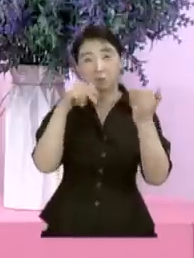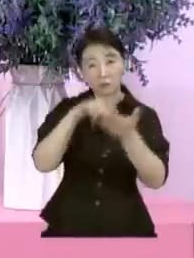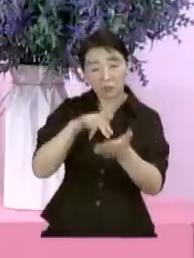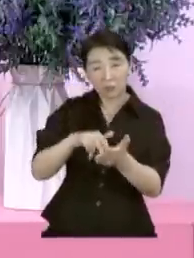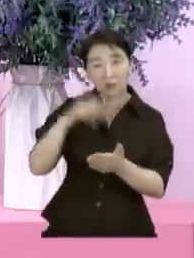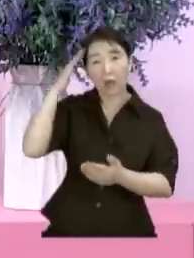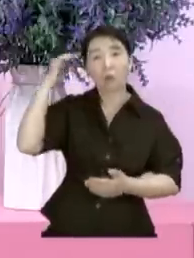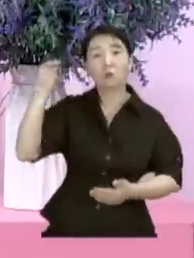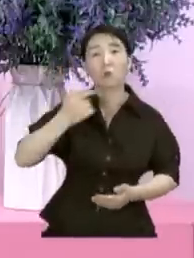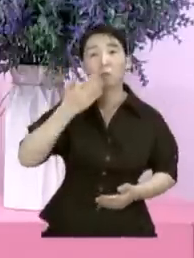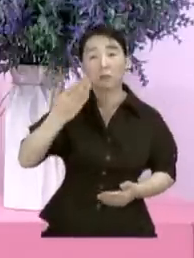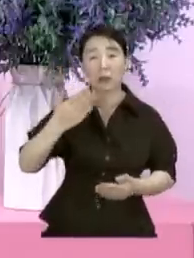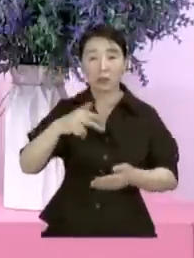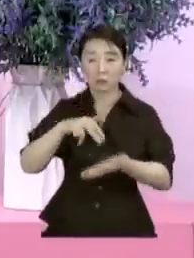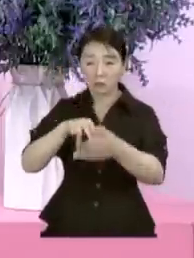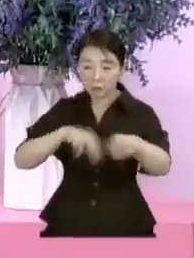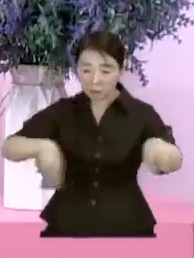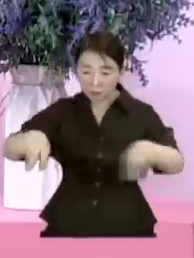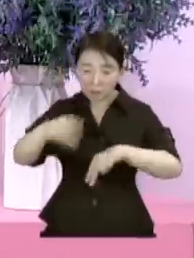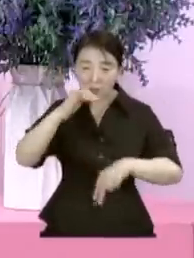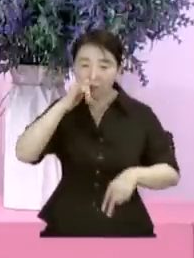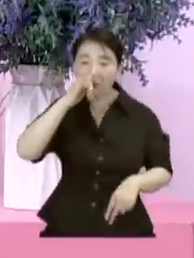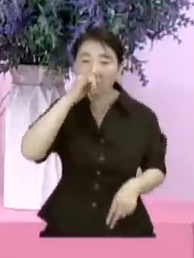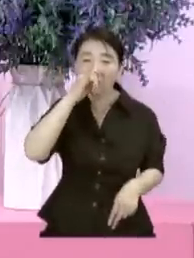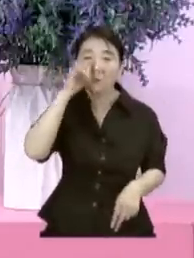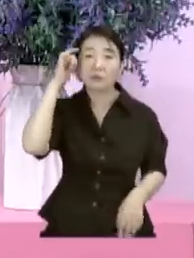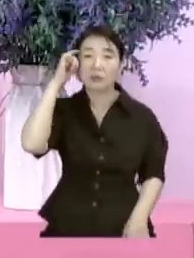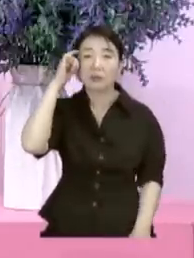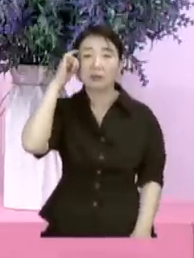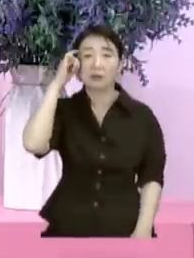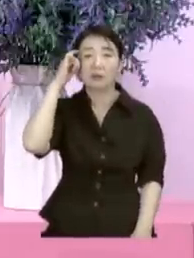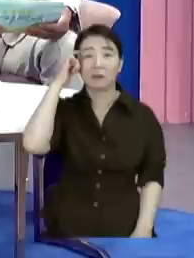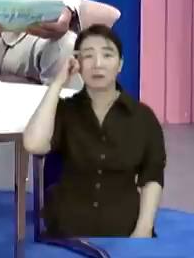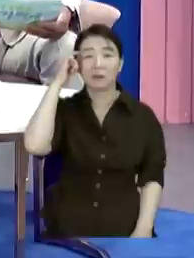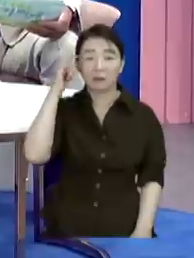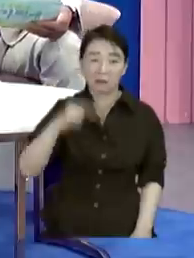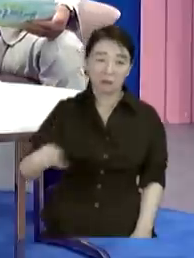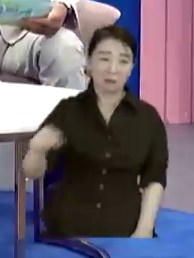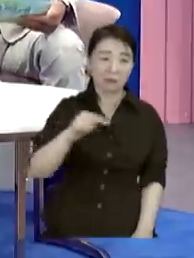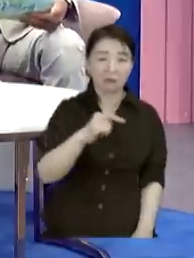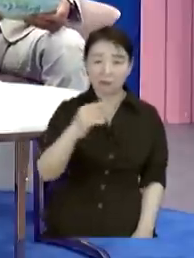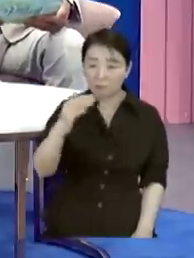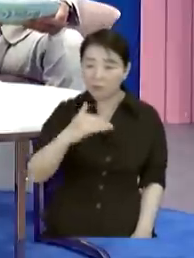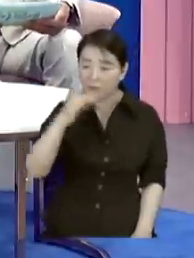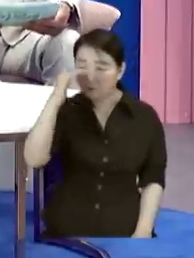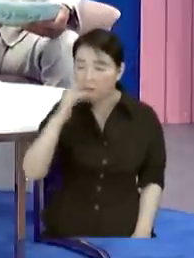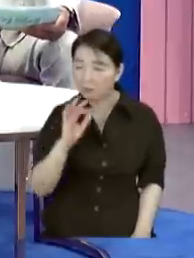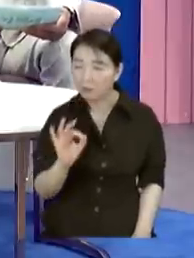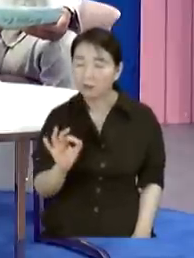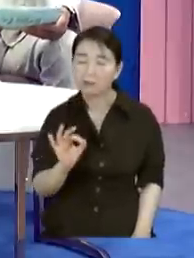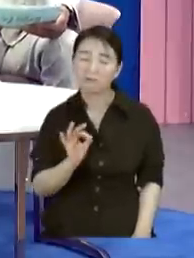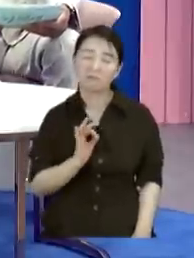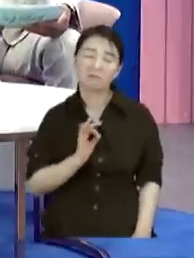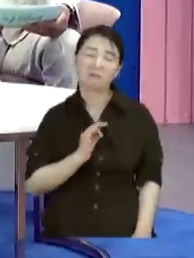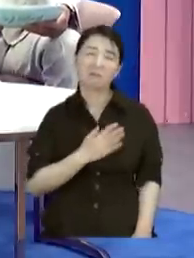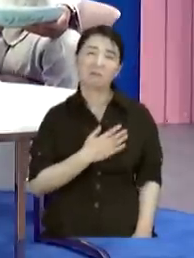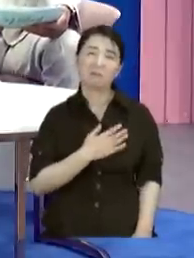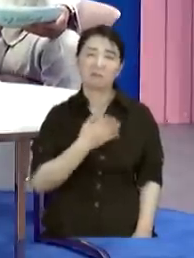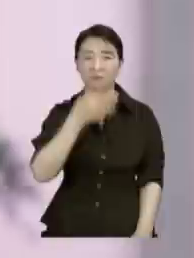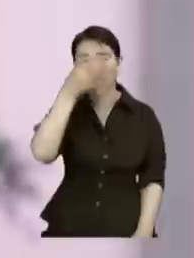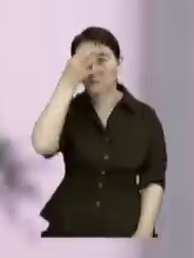있는 거잖아요. 그렇죠. 그 자리가 바뀔 수 있었다는 그렇죠. 생각을 하니까 저는 그분들의 그 이야기를 들으면서 너무나